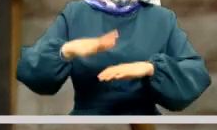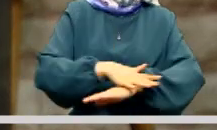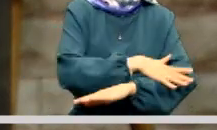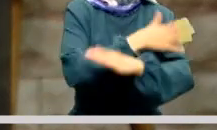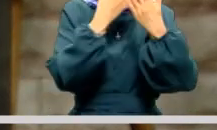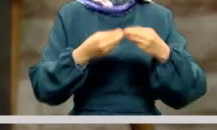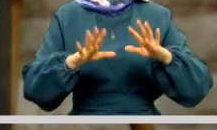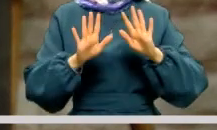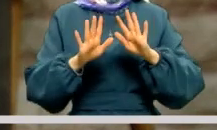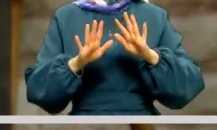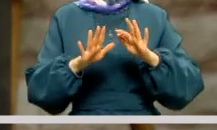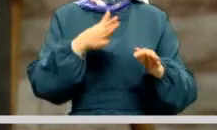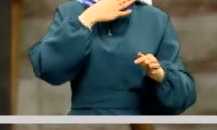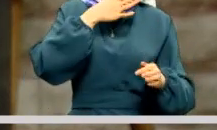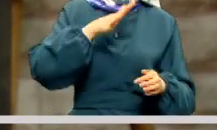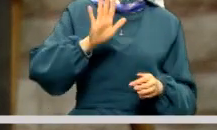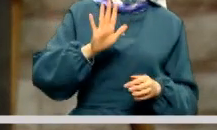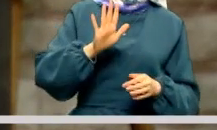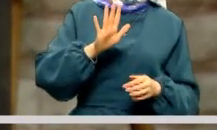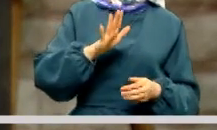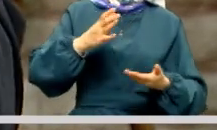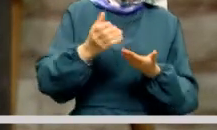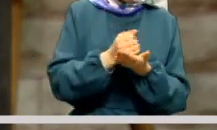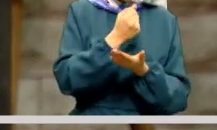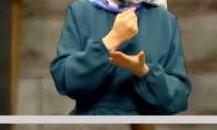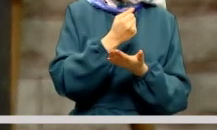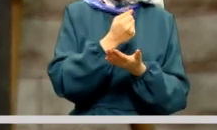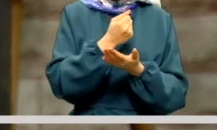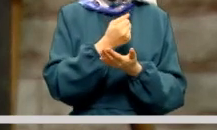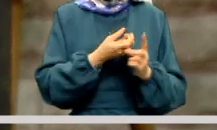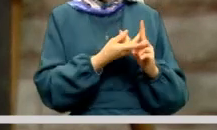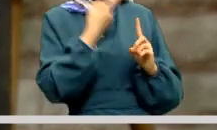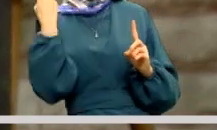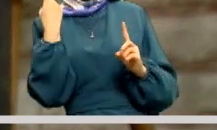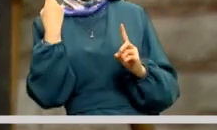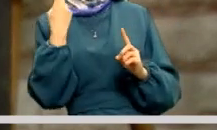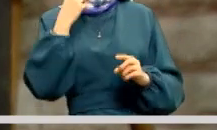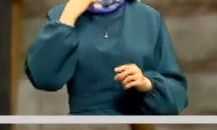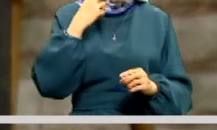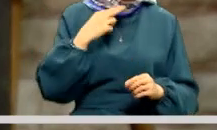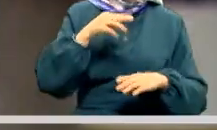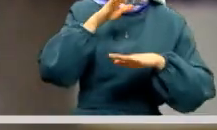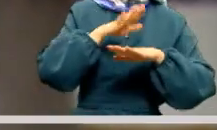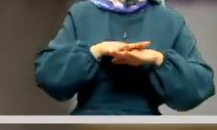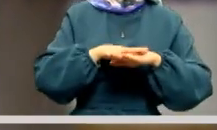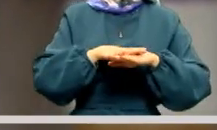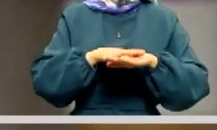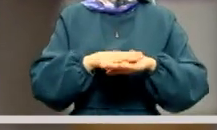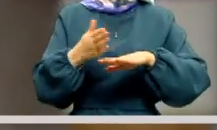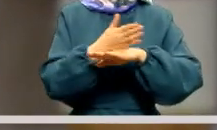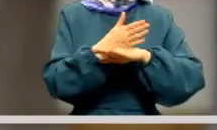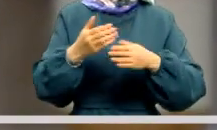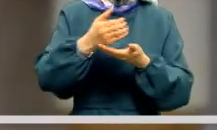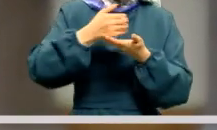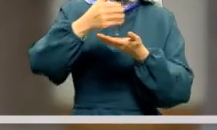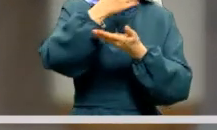olmadan farkında olmadığımız kazanımları ortadan kaldırır ve temizler aynı zamanda malı bereketlendireceği